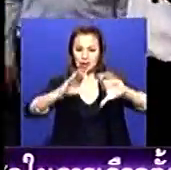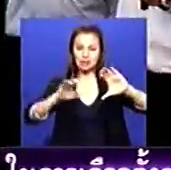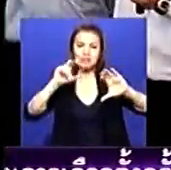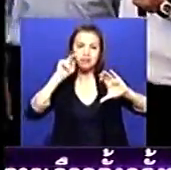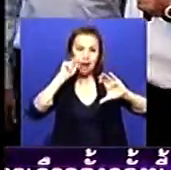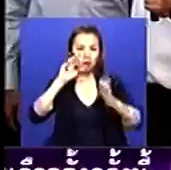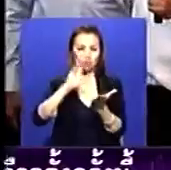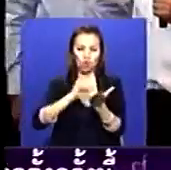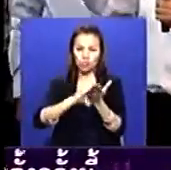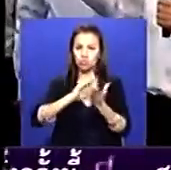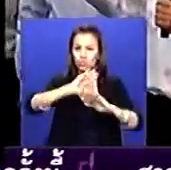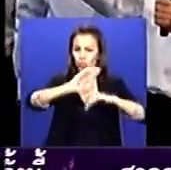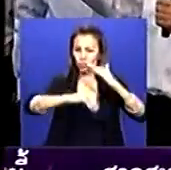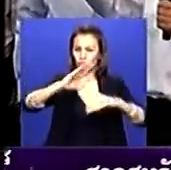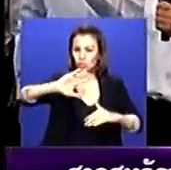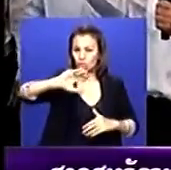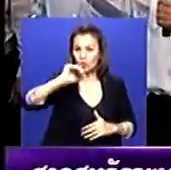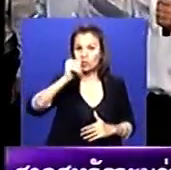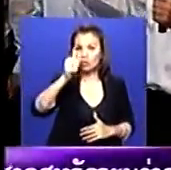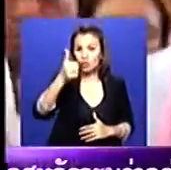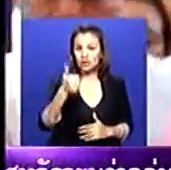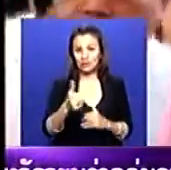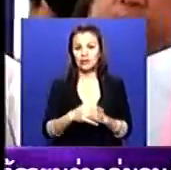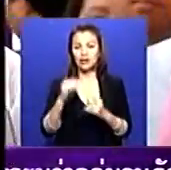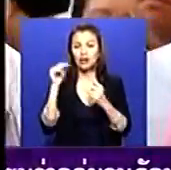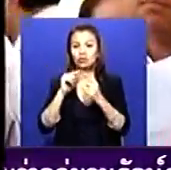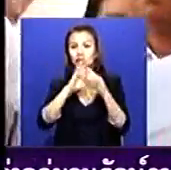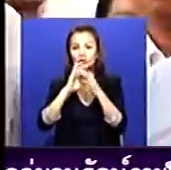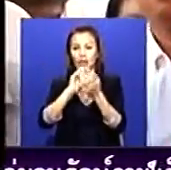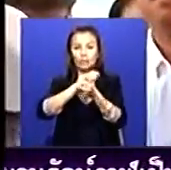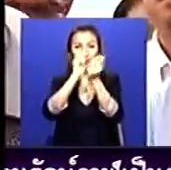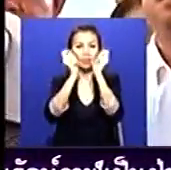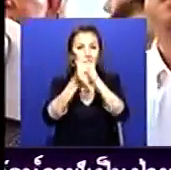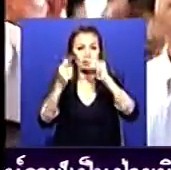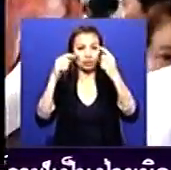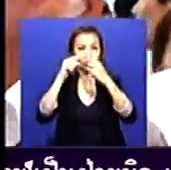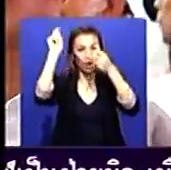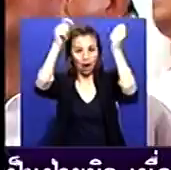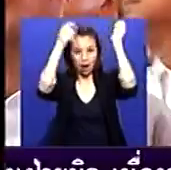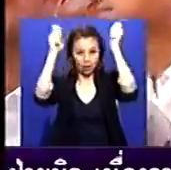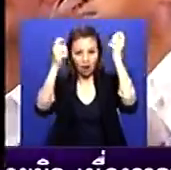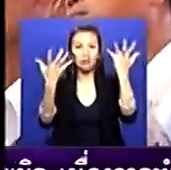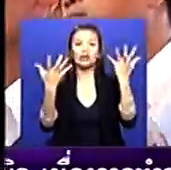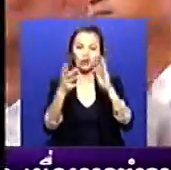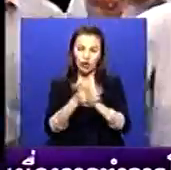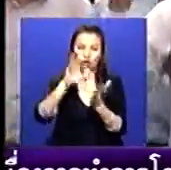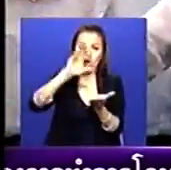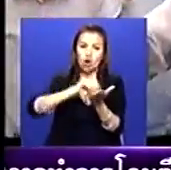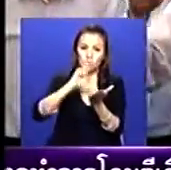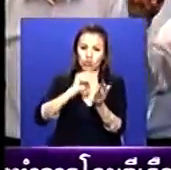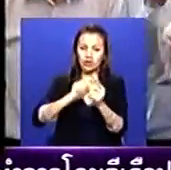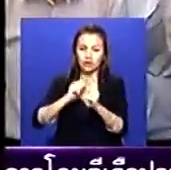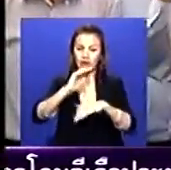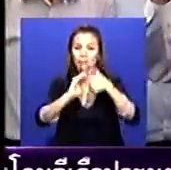มีการทำงานร่วมกันอย่างเป็นเอกภาพซึ่งปัจจุบันมีการเปลี่ยนแปลงของสภาพภูมิอากาศดังนั้นการรวบรวมข้อมูลและพัฒนา